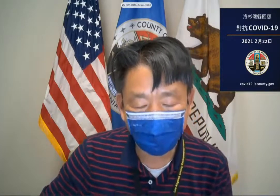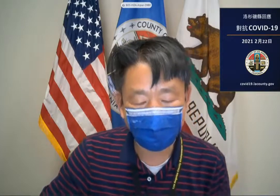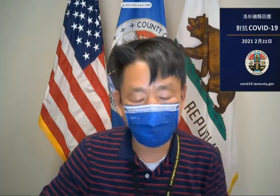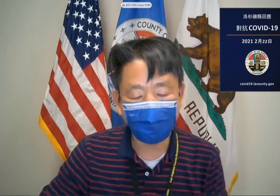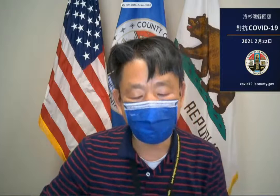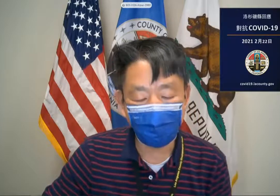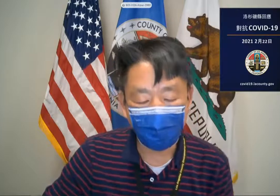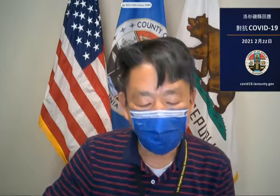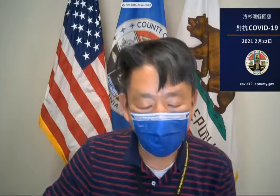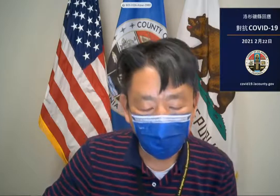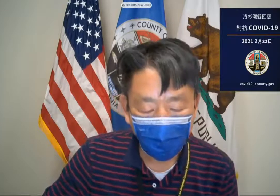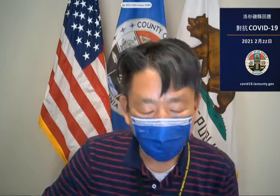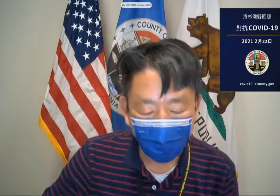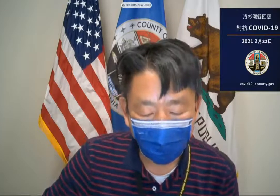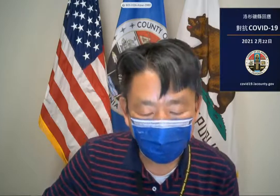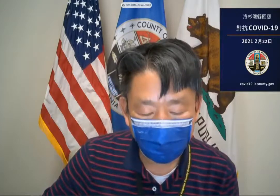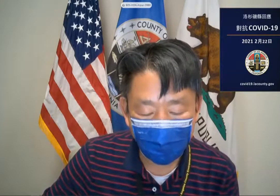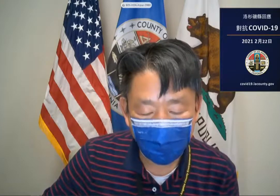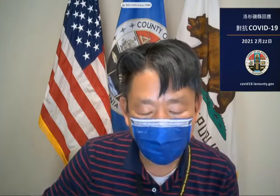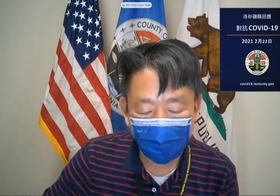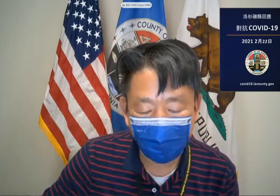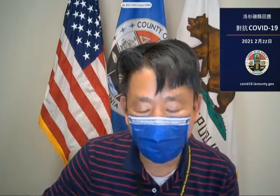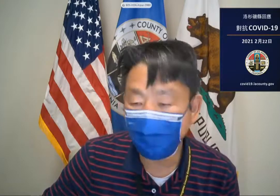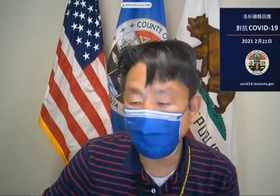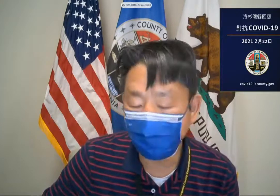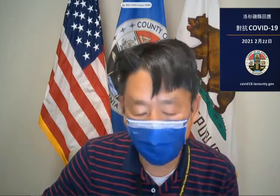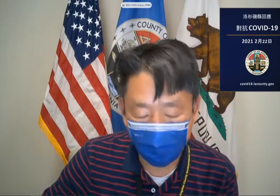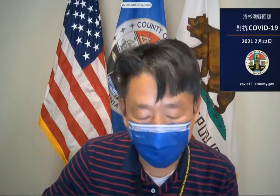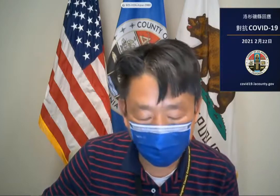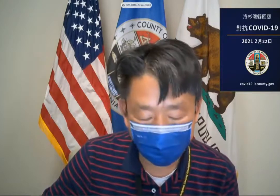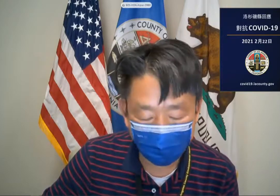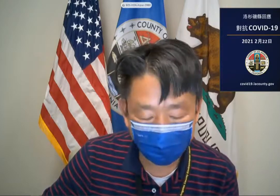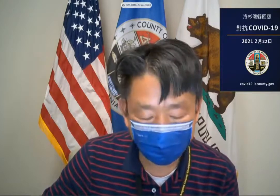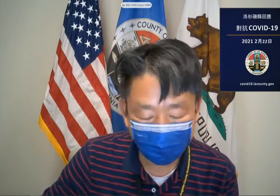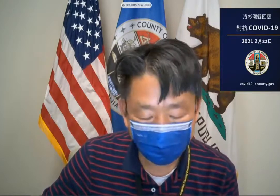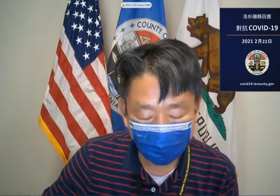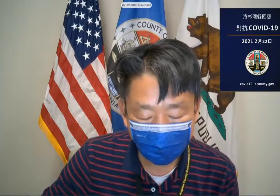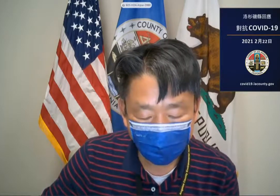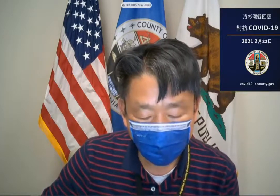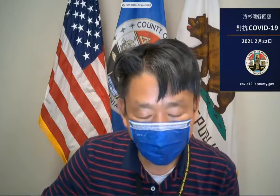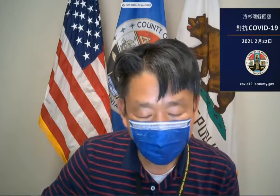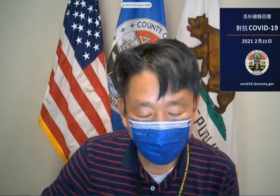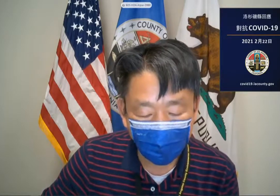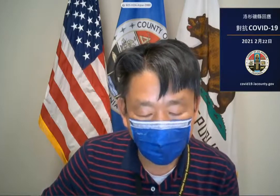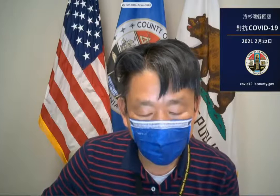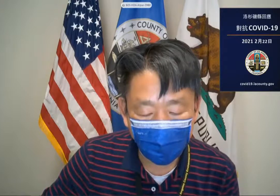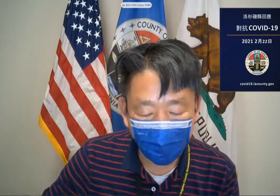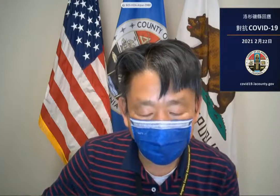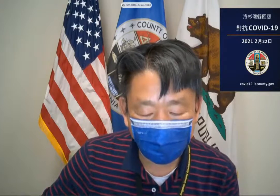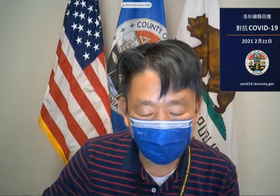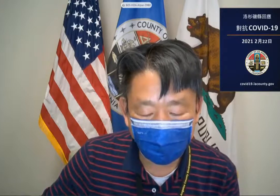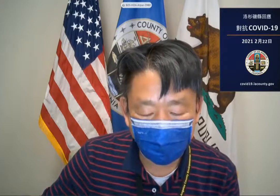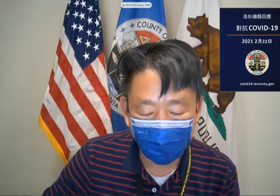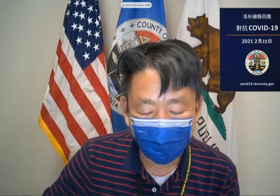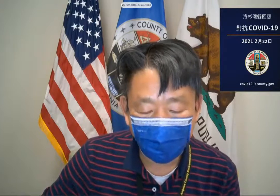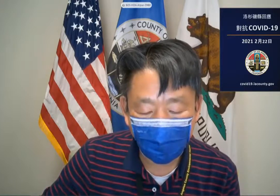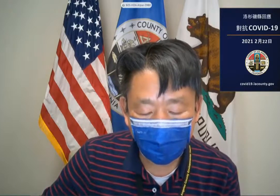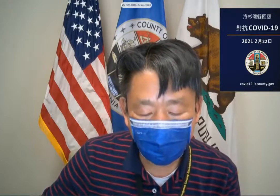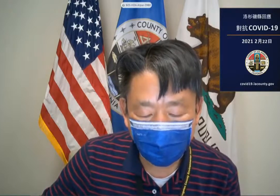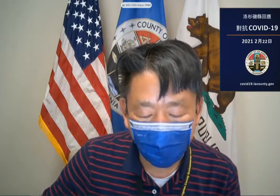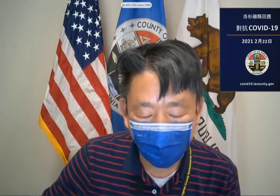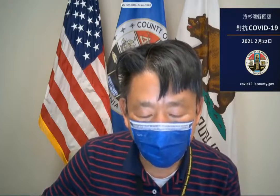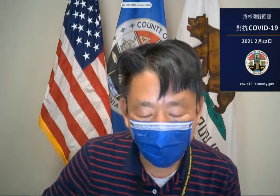可以开始接种疫苗。我们目前正在与这些部门联系。教育和孩童服务部